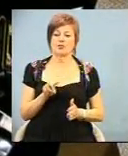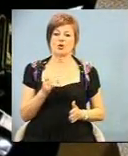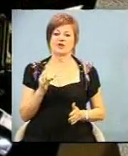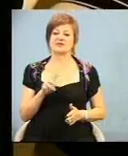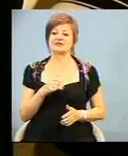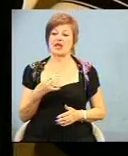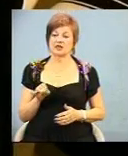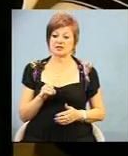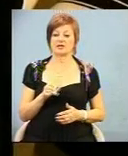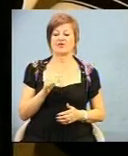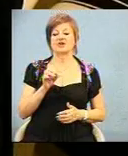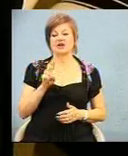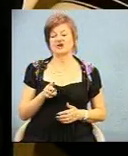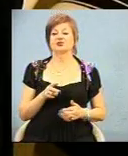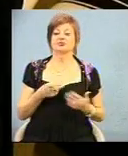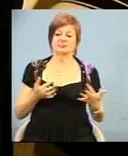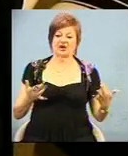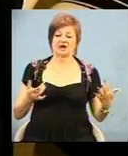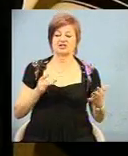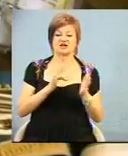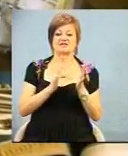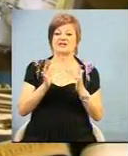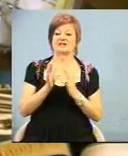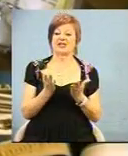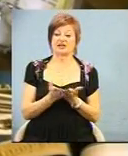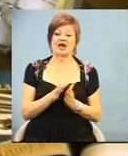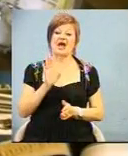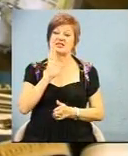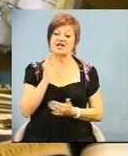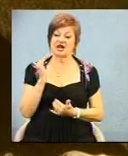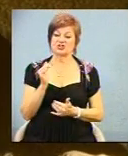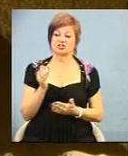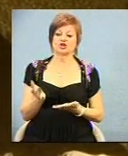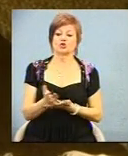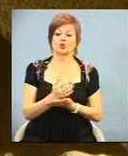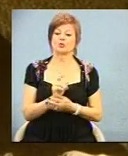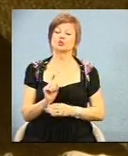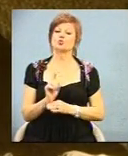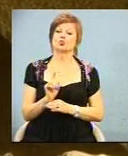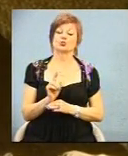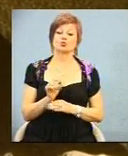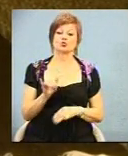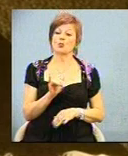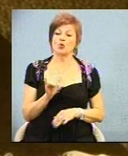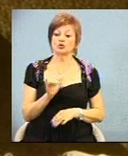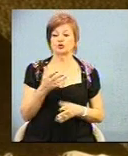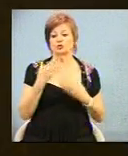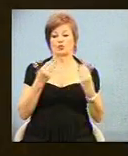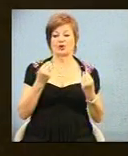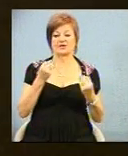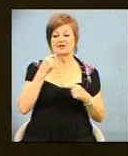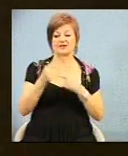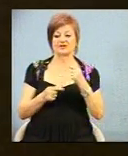на пергаменті. Тфілін, мезузи, інші святі книги. Для жінок приготували набори суботніх свічок, аби пам'ятали про красиву